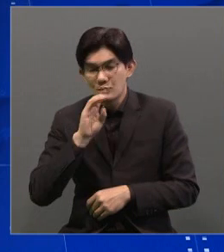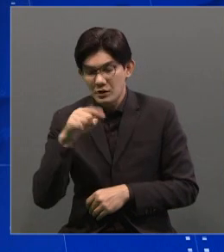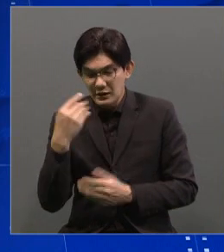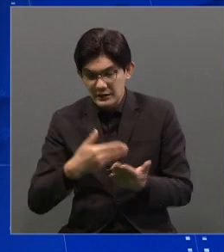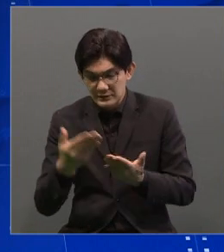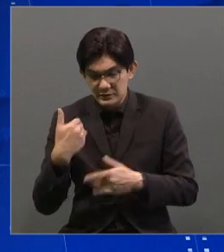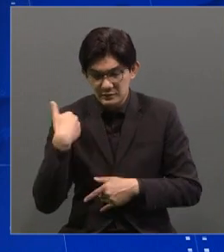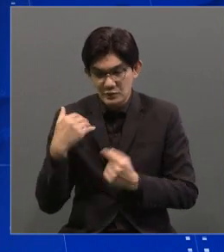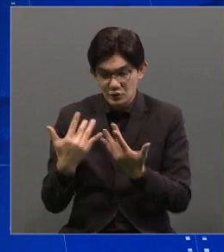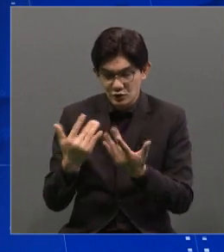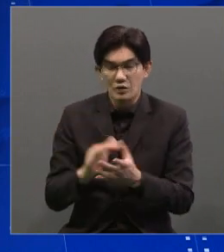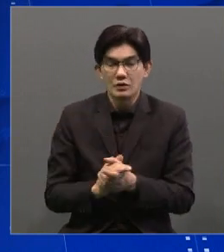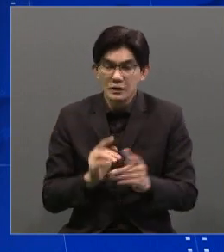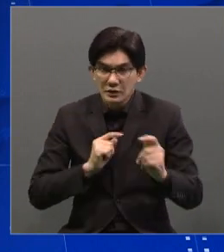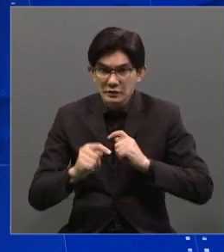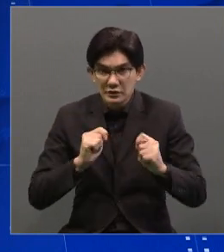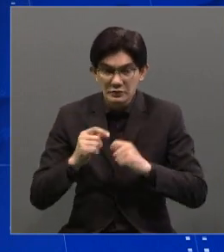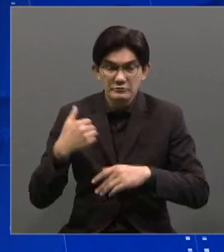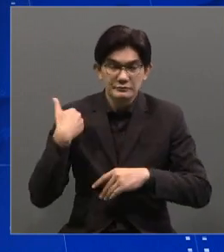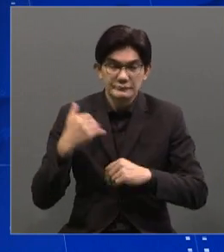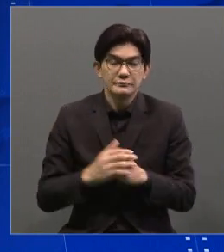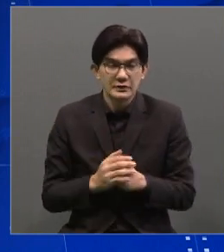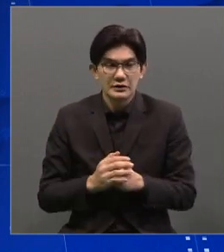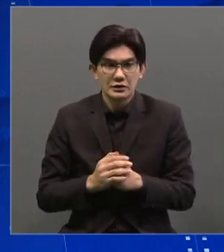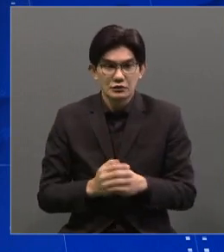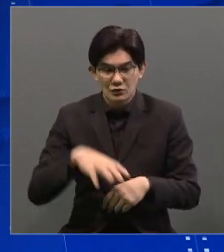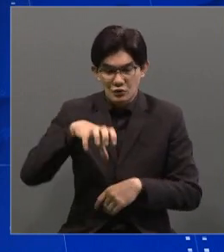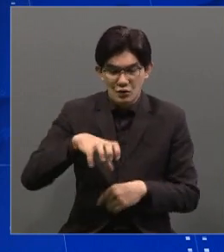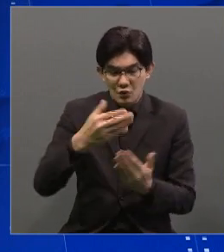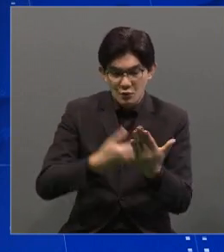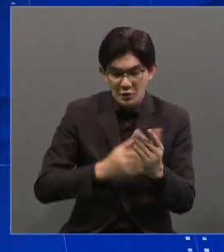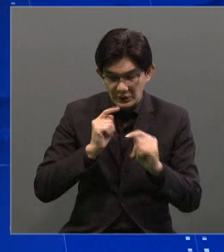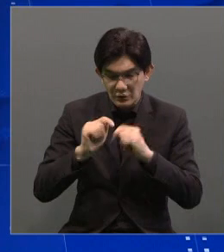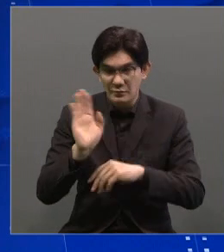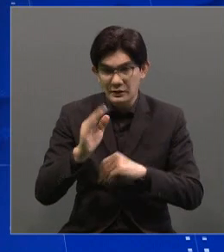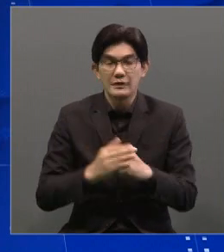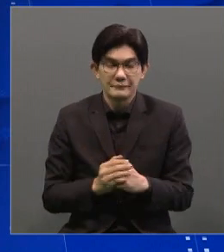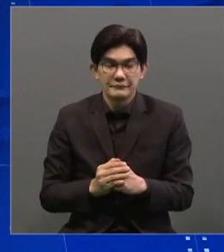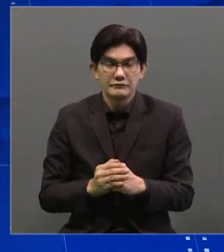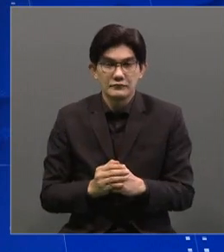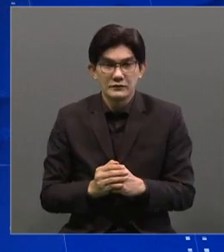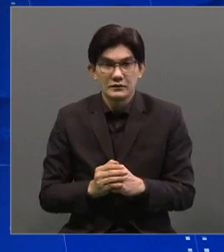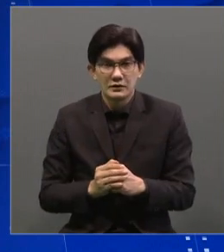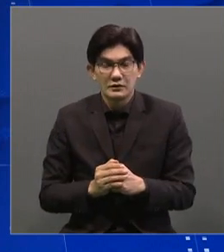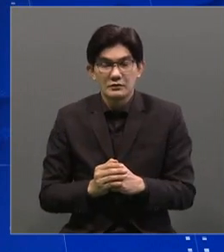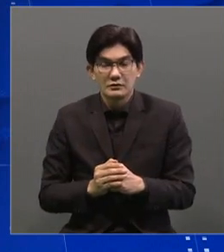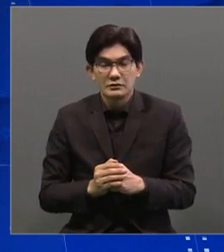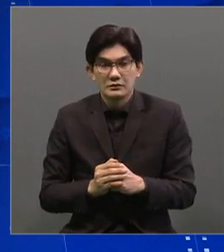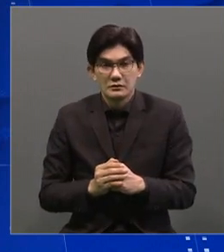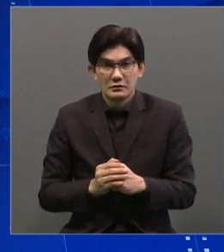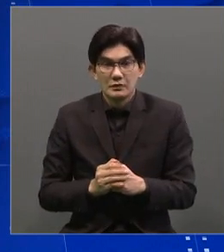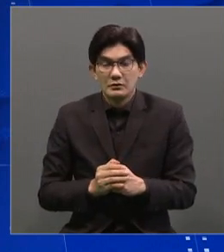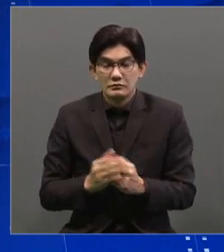เพราะฉะนั้นก็รอรับการติดต่อจาก DSIไม่ใช่ทางกองสลากพลัสแล้วนะคะคือเขาก็บอกว่าเขาไม่สามารถที่จะไป